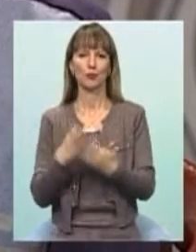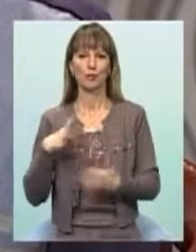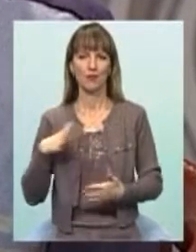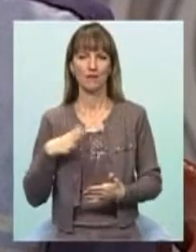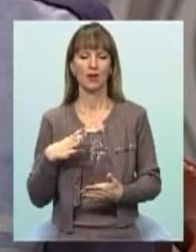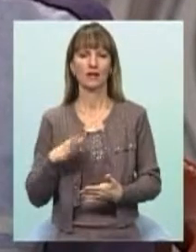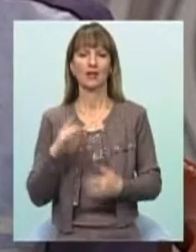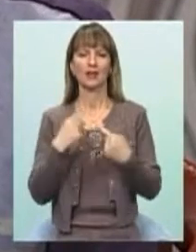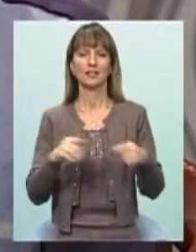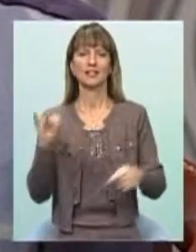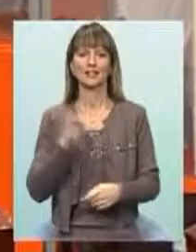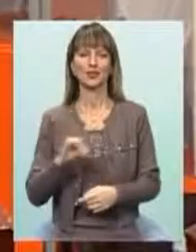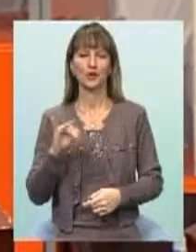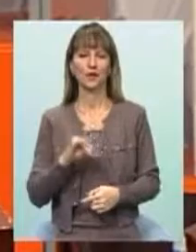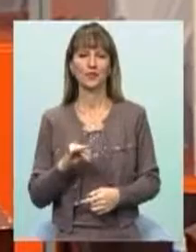в історіях.